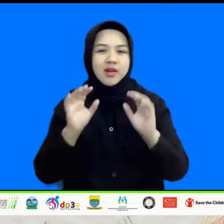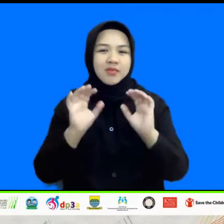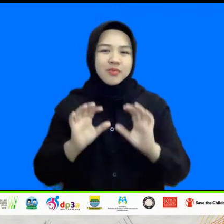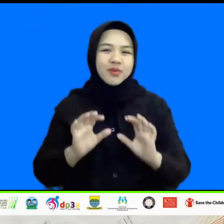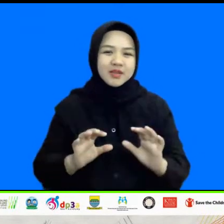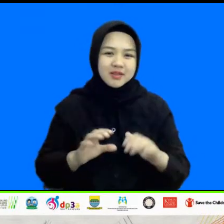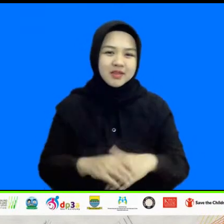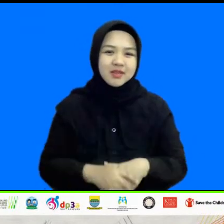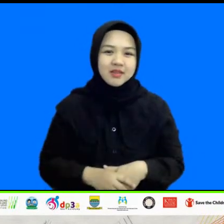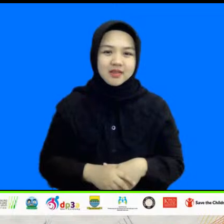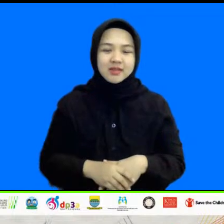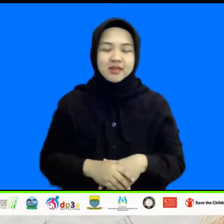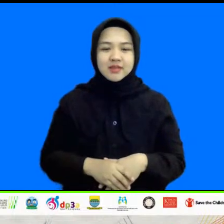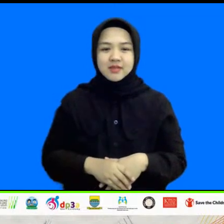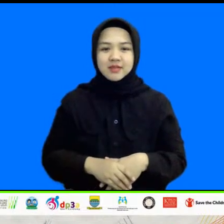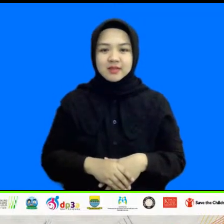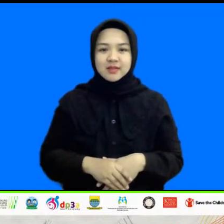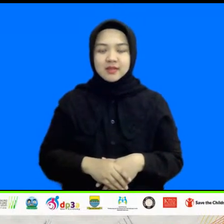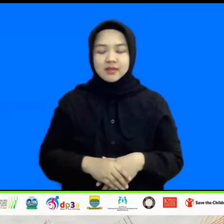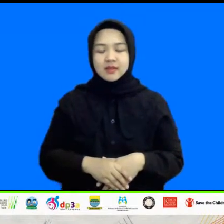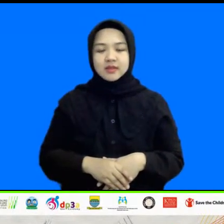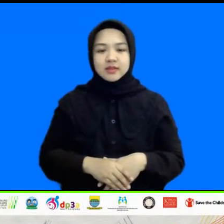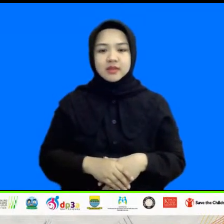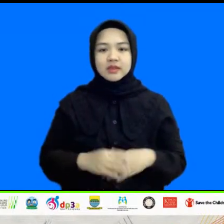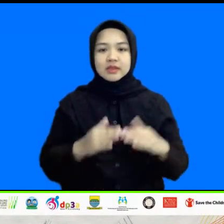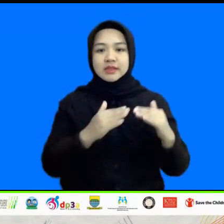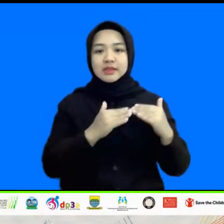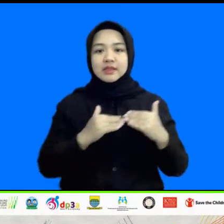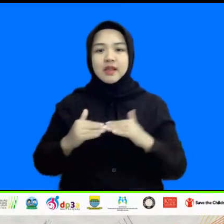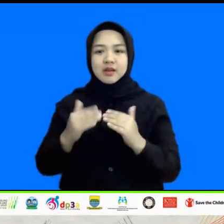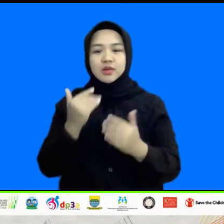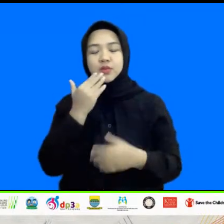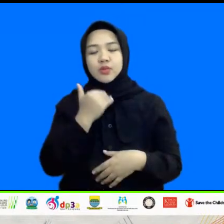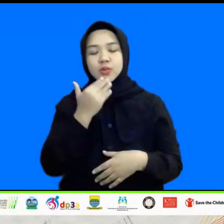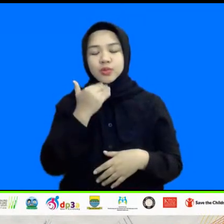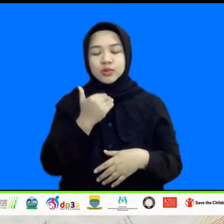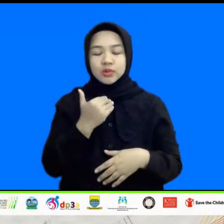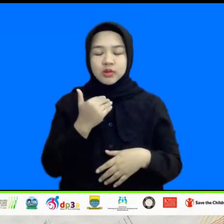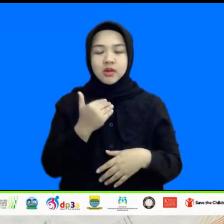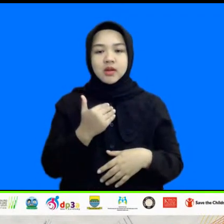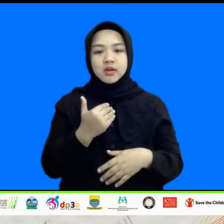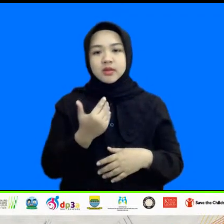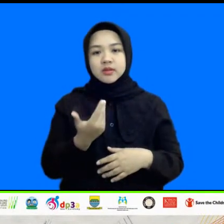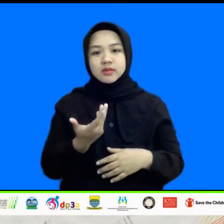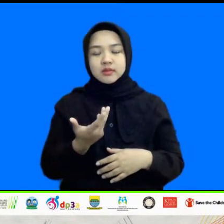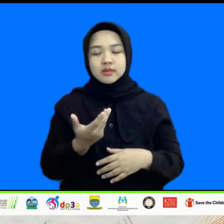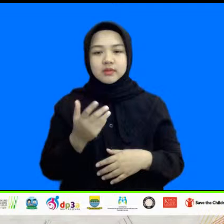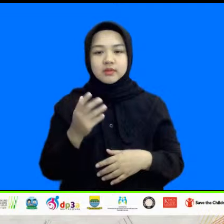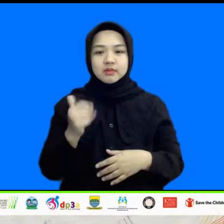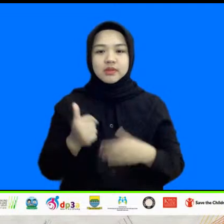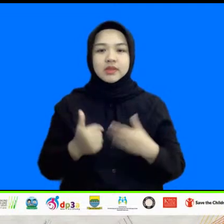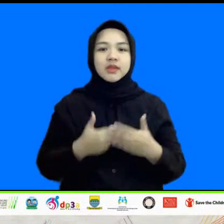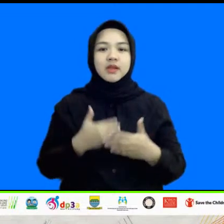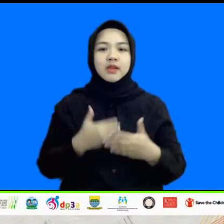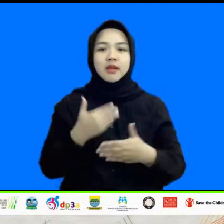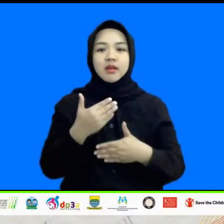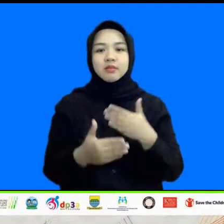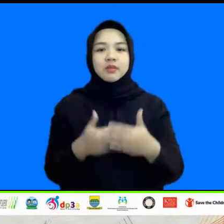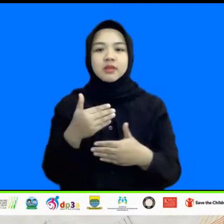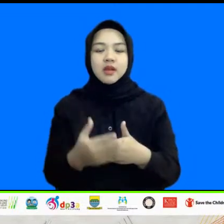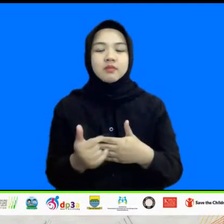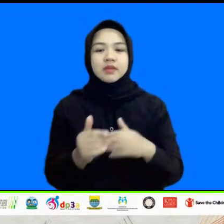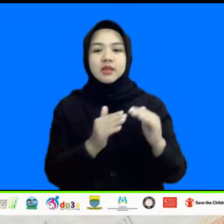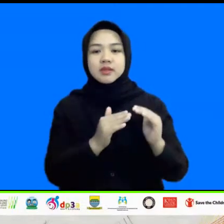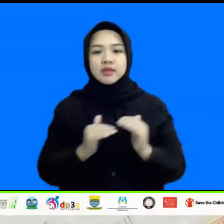Endah untuk bisa terstandarisasi. Mudah-mudahan ya bertahap bisa